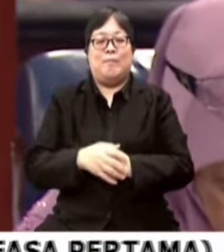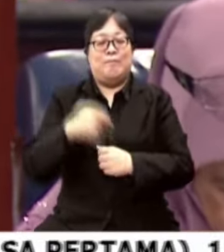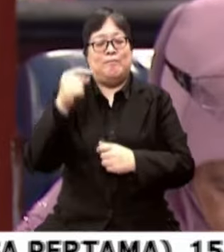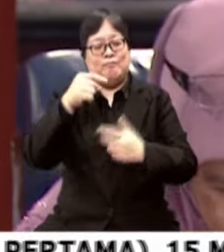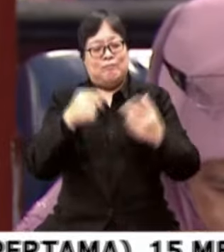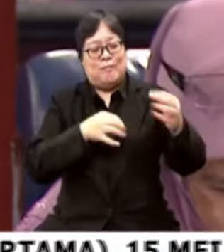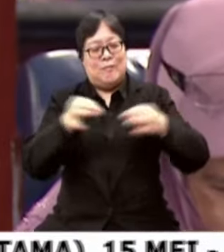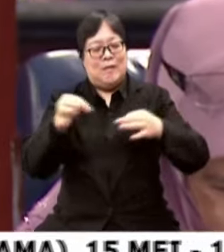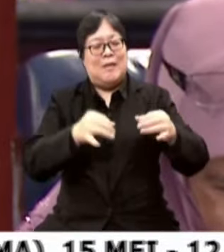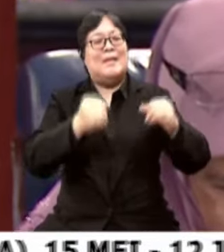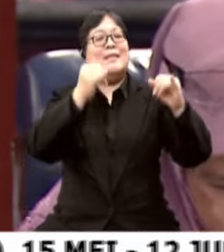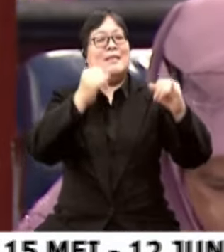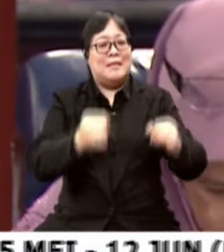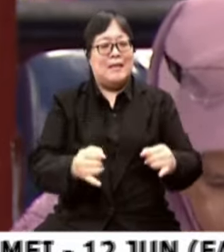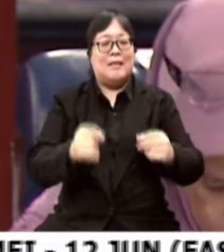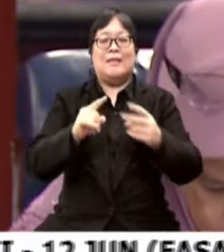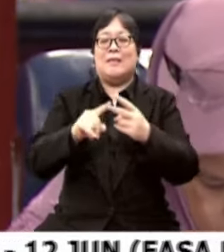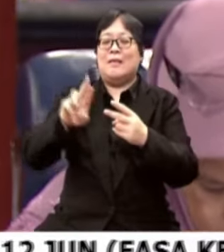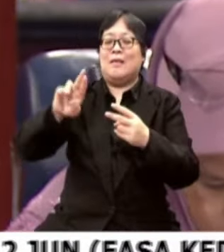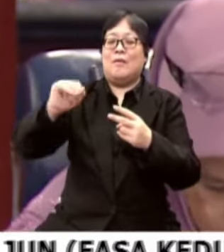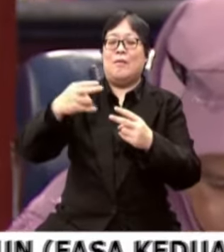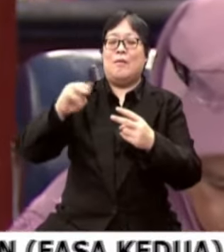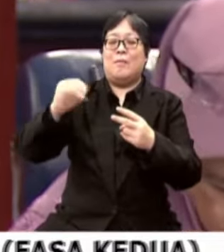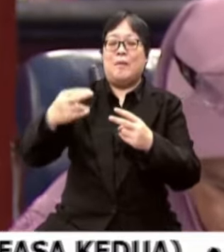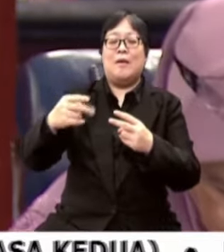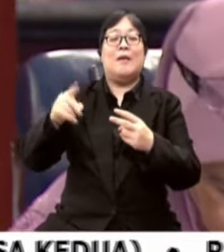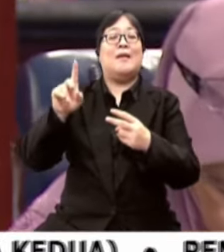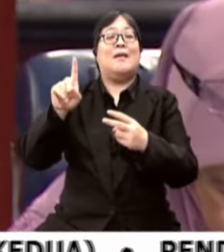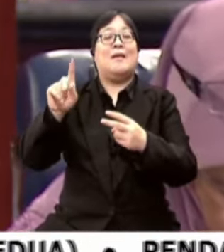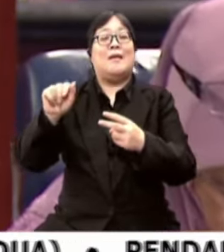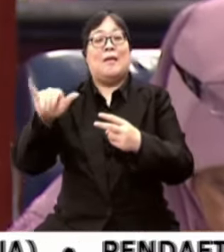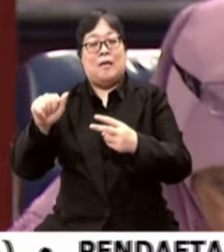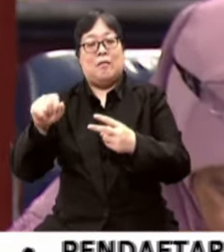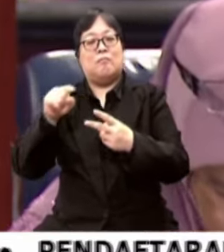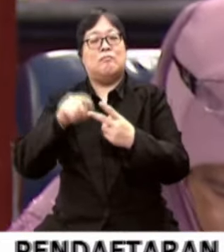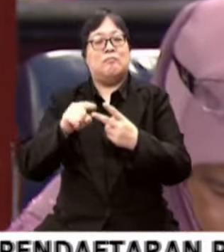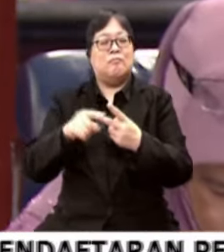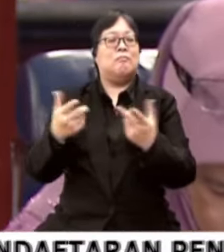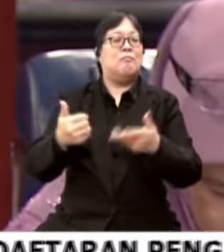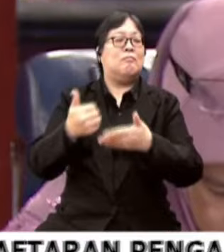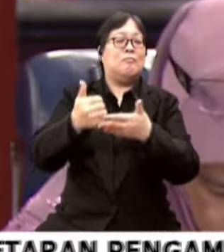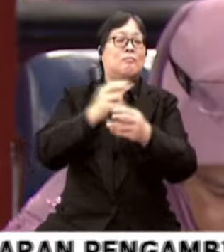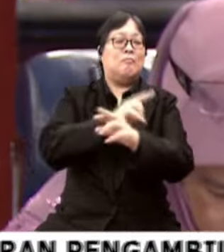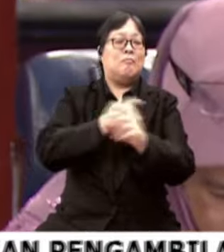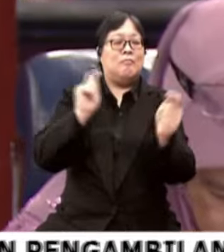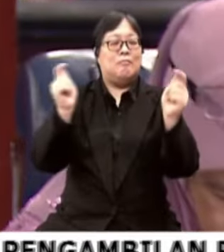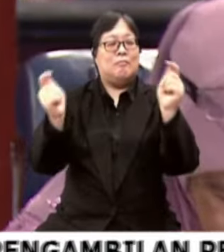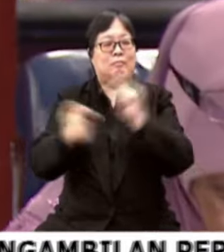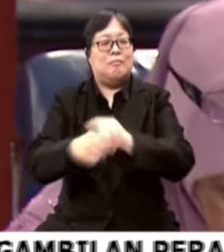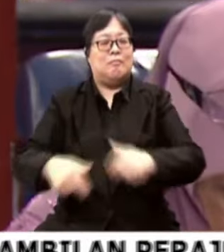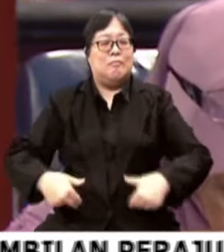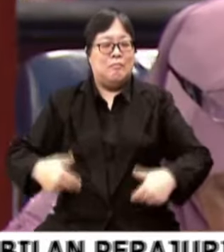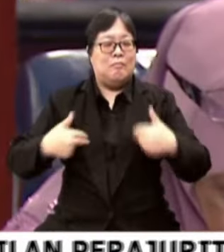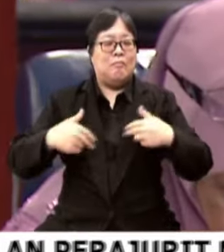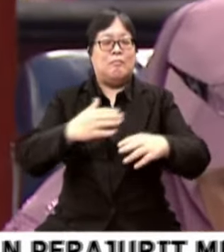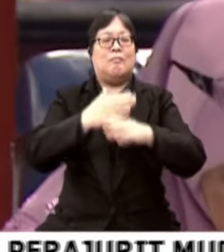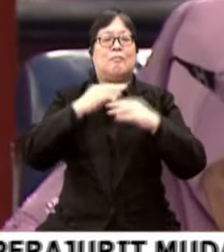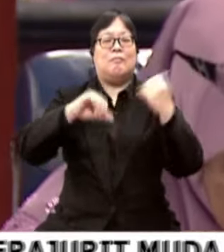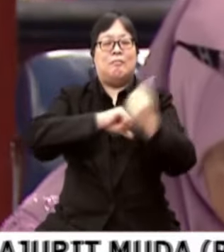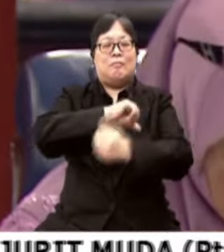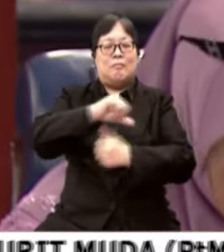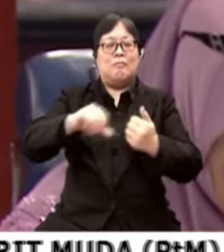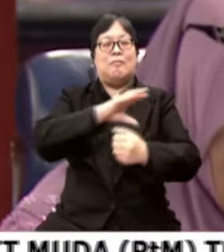Insan seperti inisiatif Rahmah dan Daye yang mampu membawa perubahan dalam memberikan jaringan ke perlindungan sosial dan